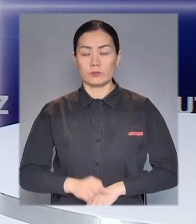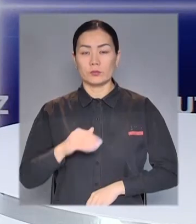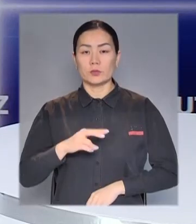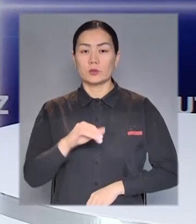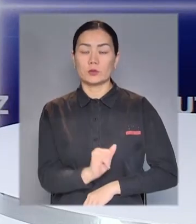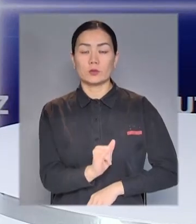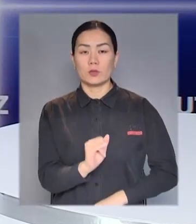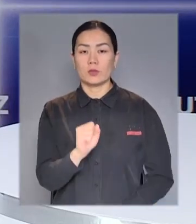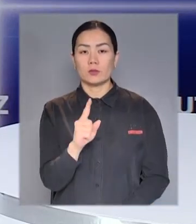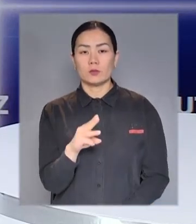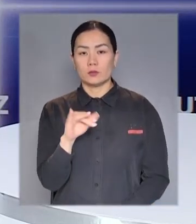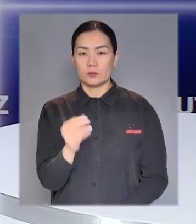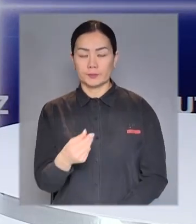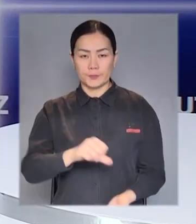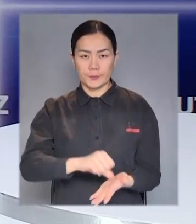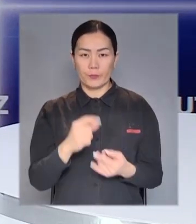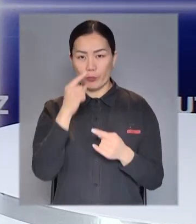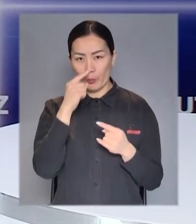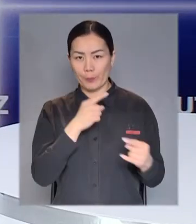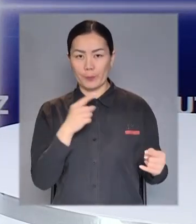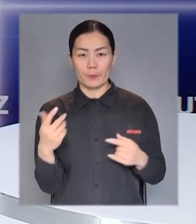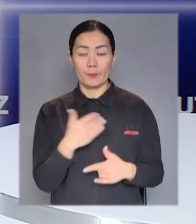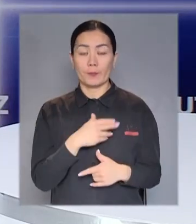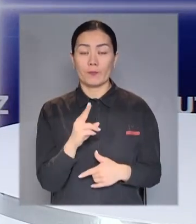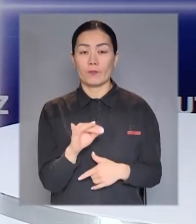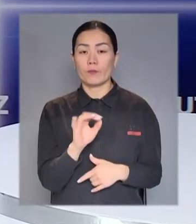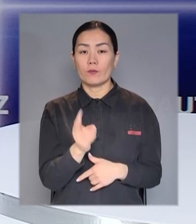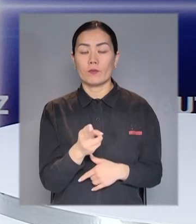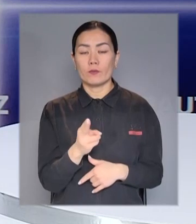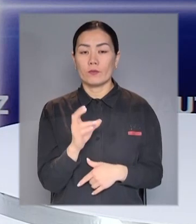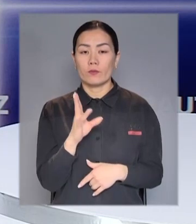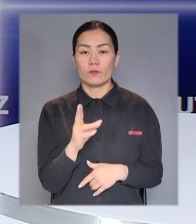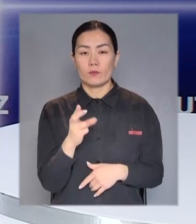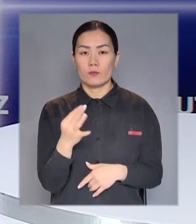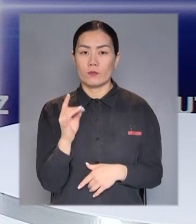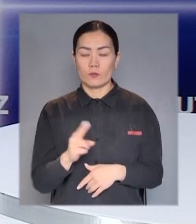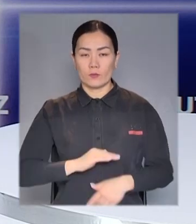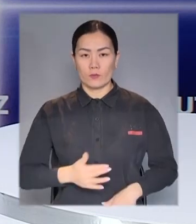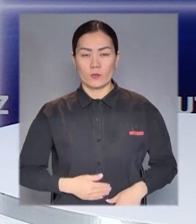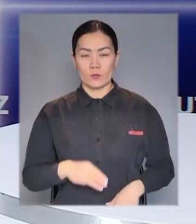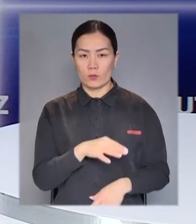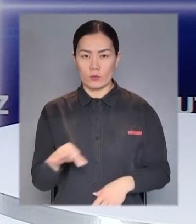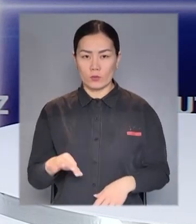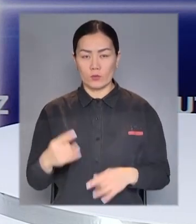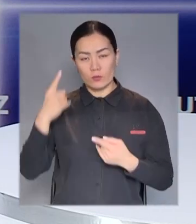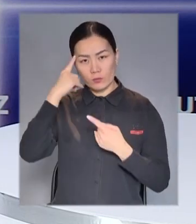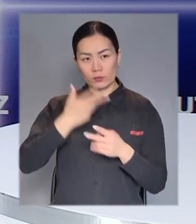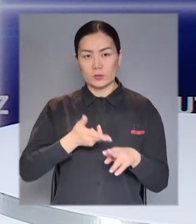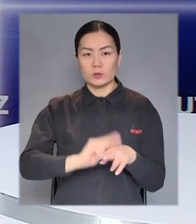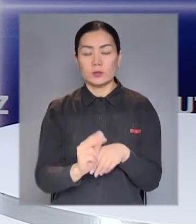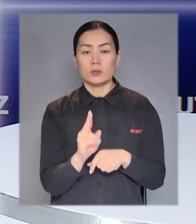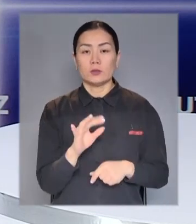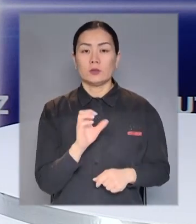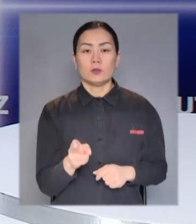В Атырау жители проспекта Азатык выступили против создания кооператива собственников квартир «Байтерек» частного ТО. Они считают, что